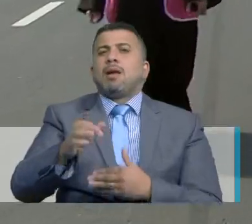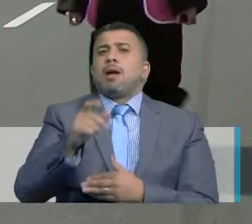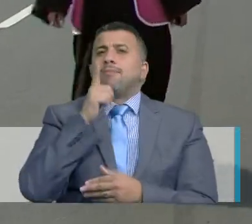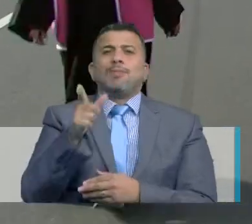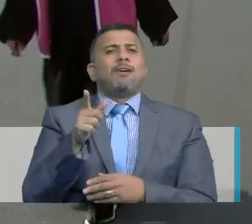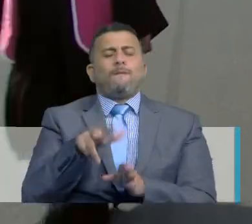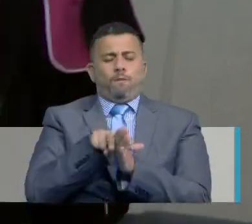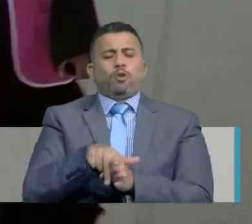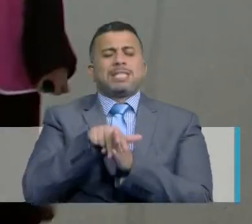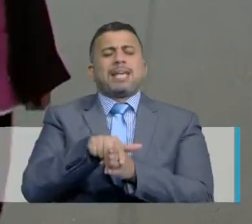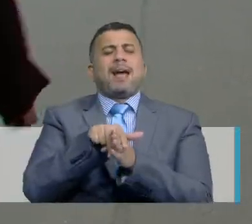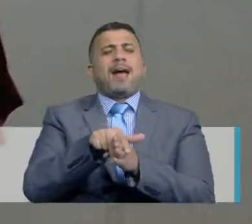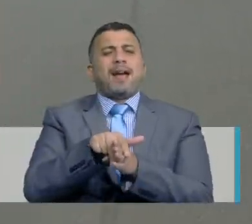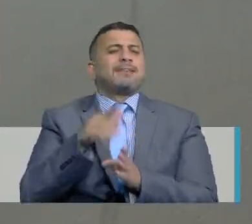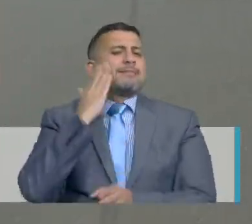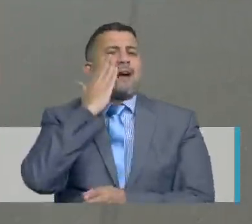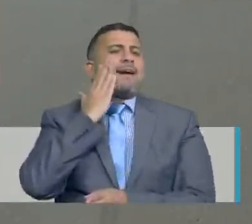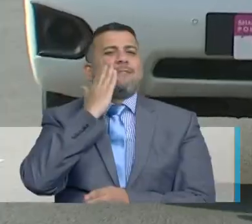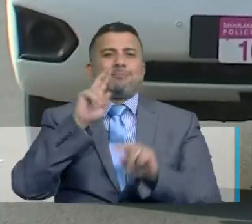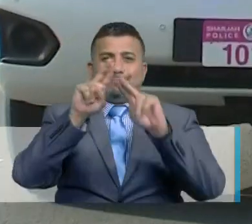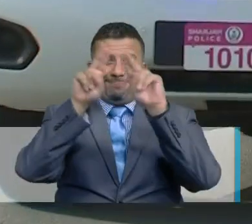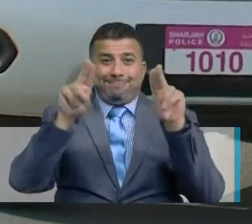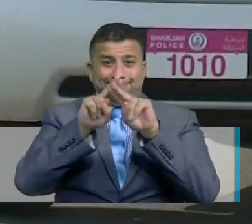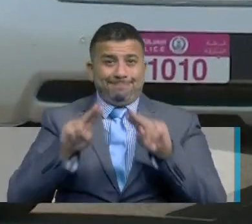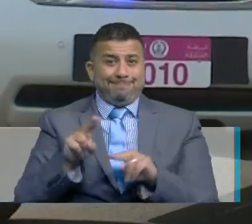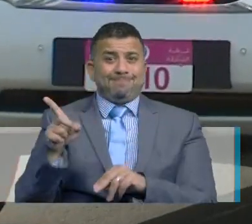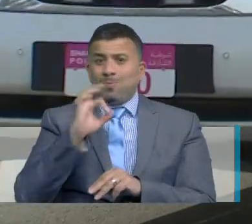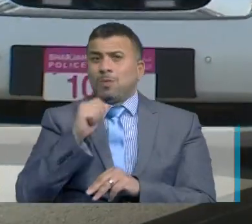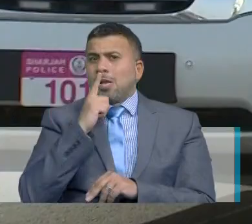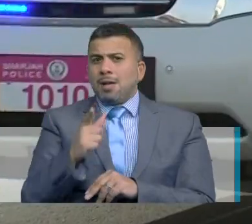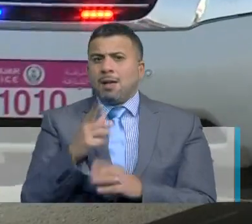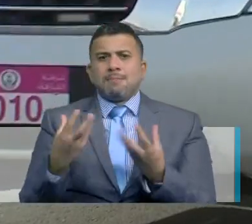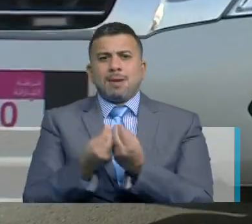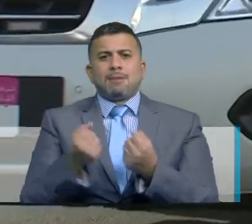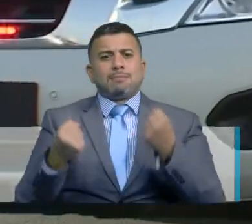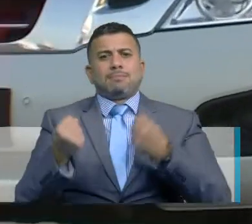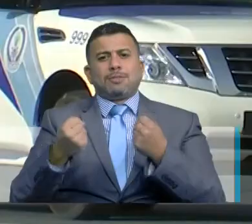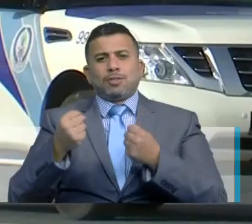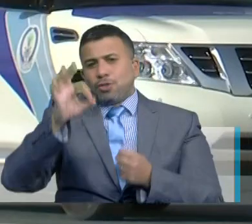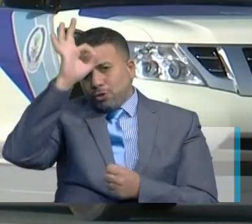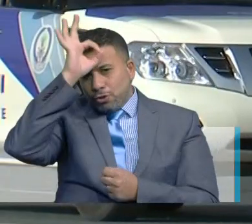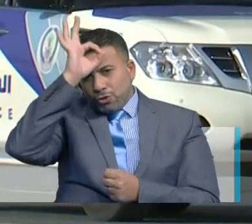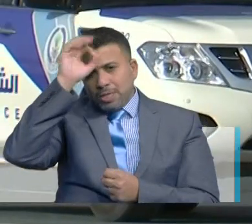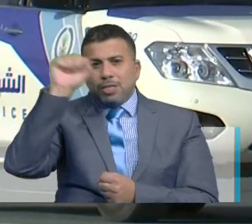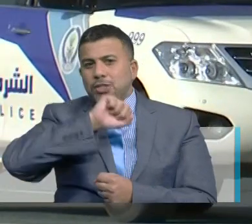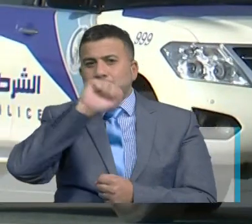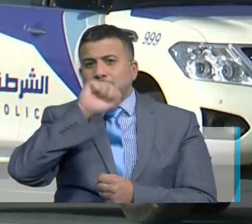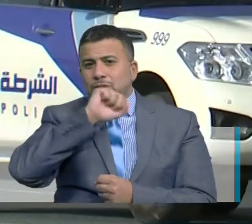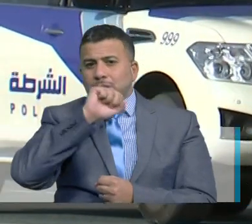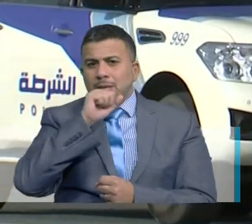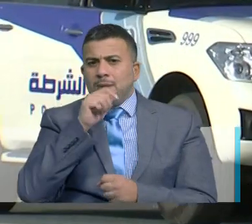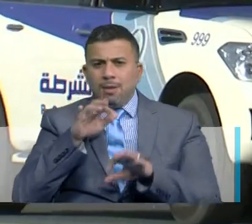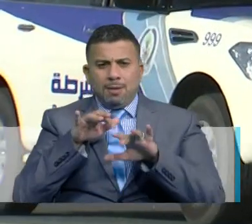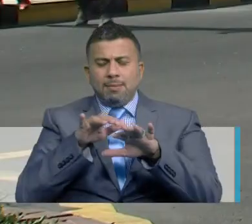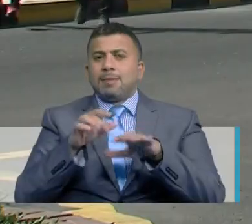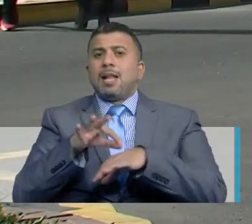فرسان القافلة بمنظميها ومتطوعيها أثاروا بجولتهم رفقة سيارات شرطة الشارقة انتباه